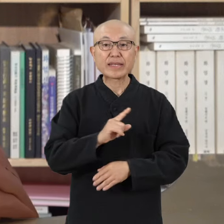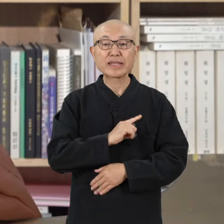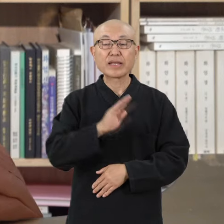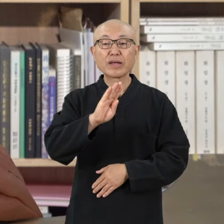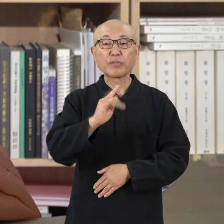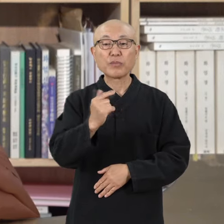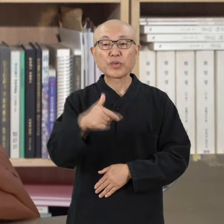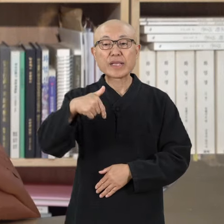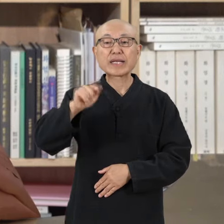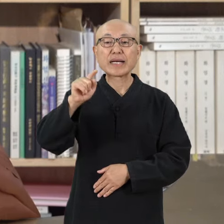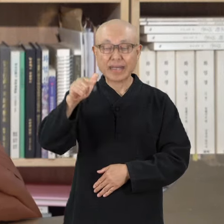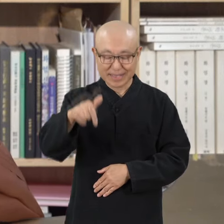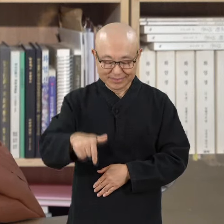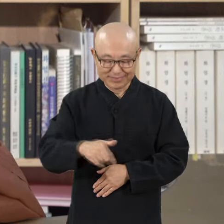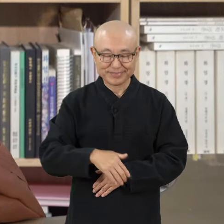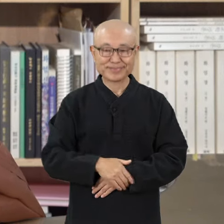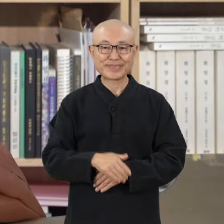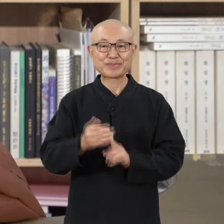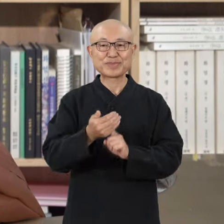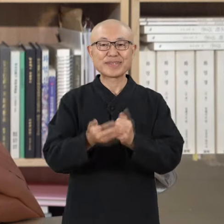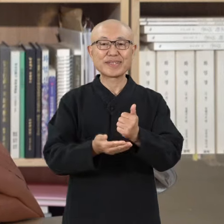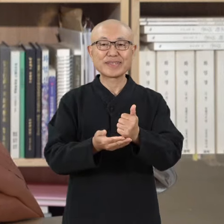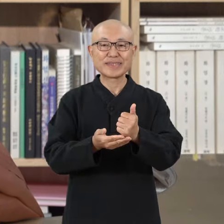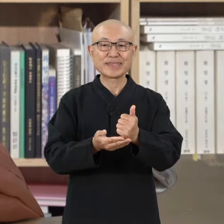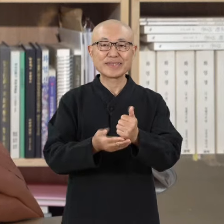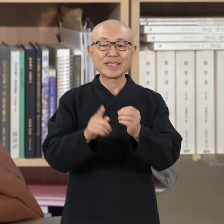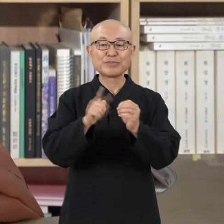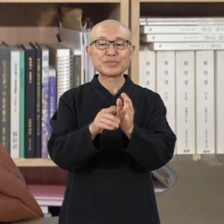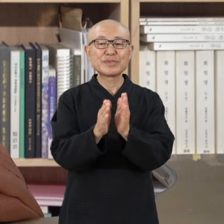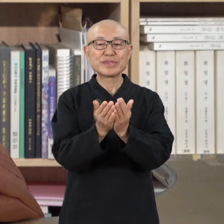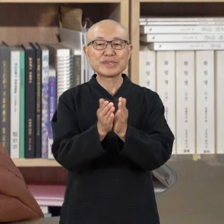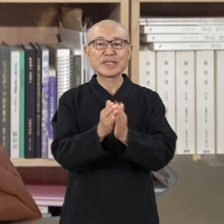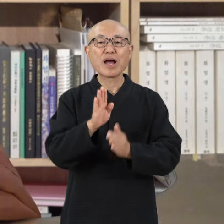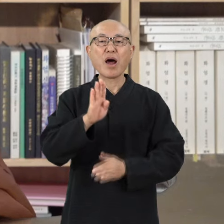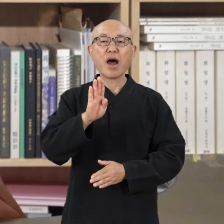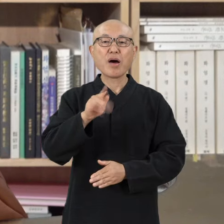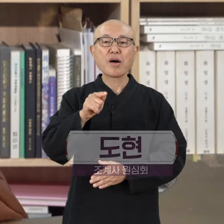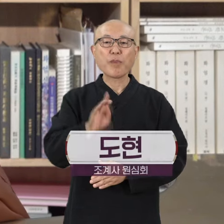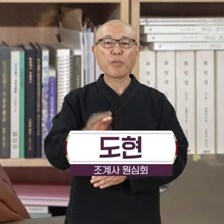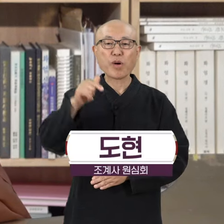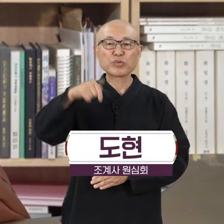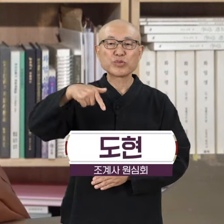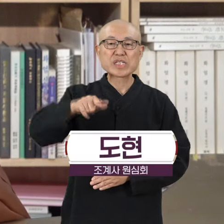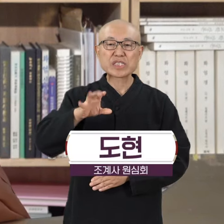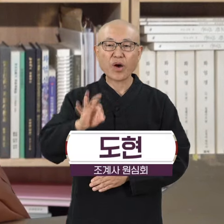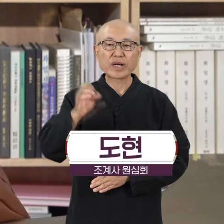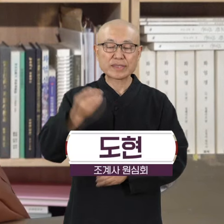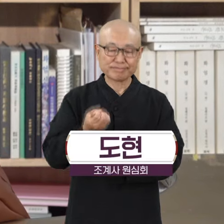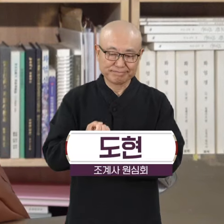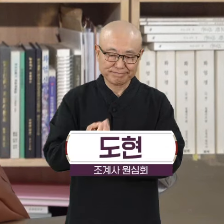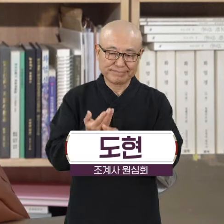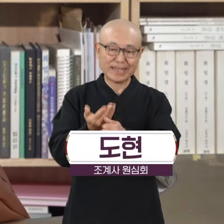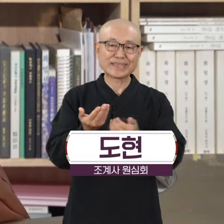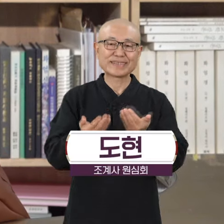본각입니다 부처님 법구경을 함께 말씀 나누겠습니다